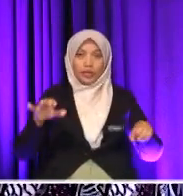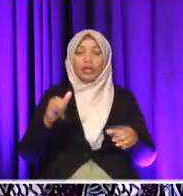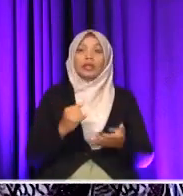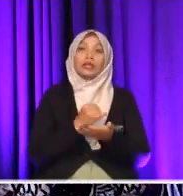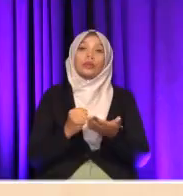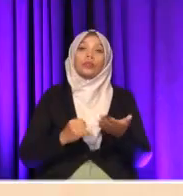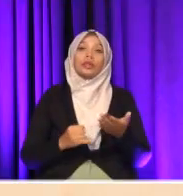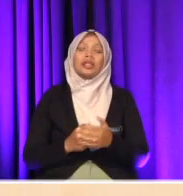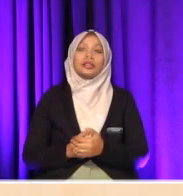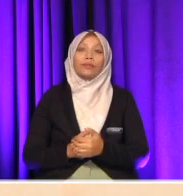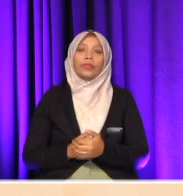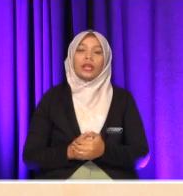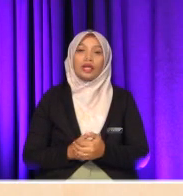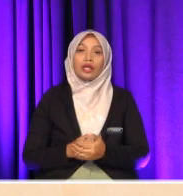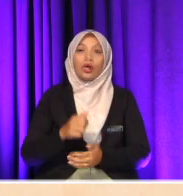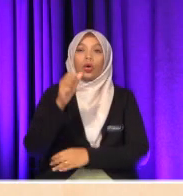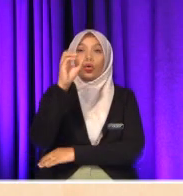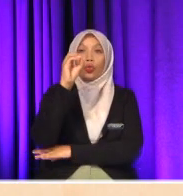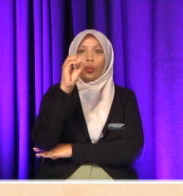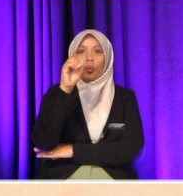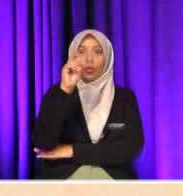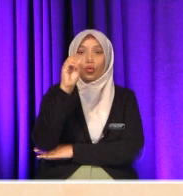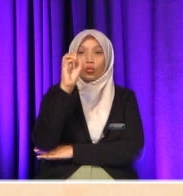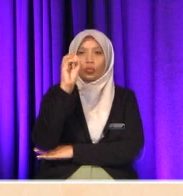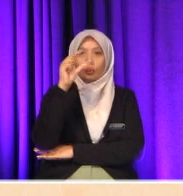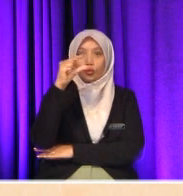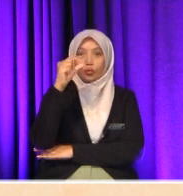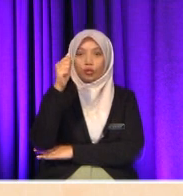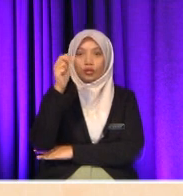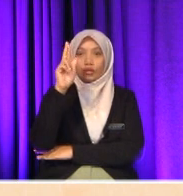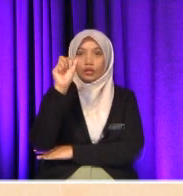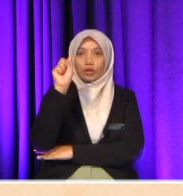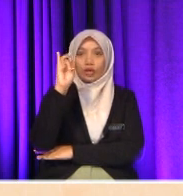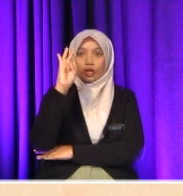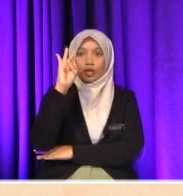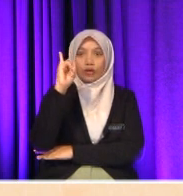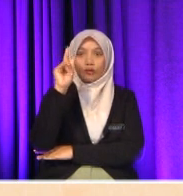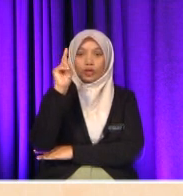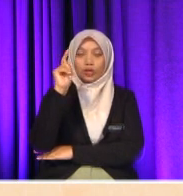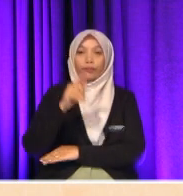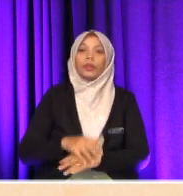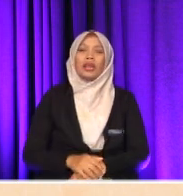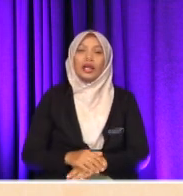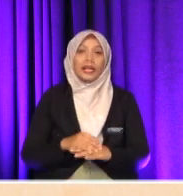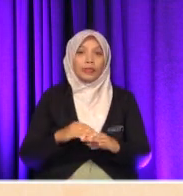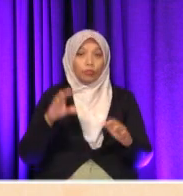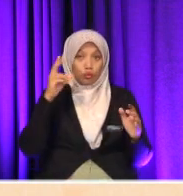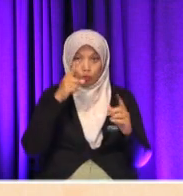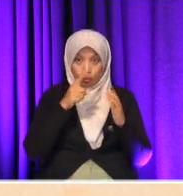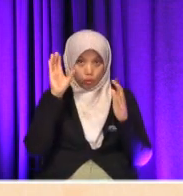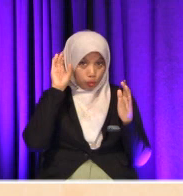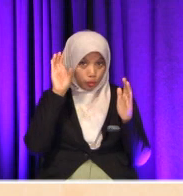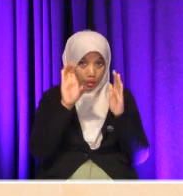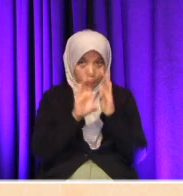melibatkan lukisan autografi dan lukisan isometri yang menunjukkan gambaran sebenarnya